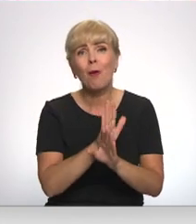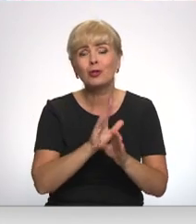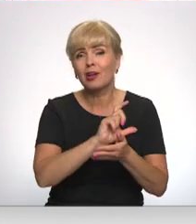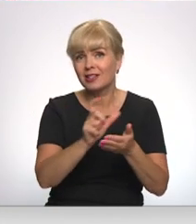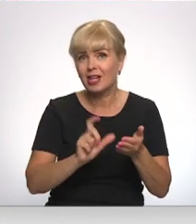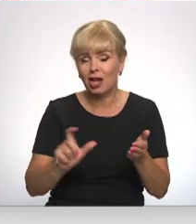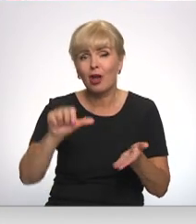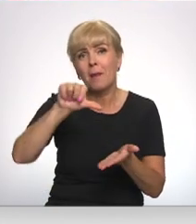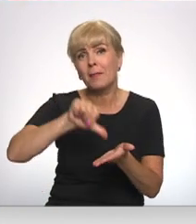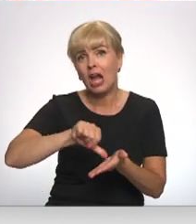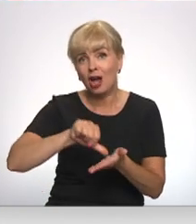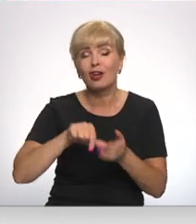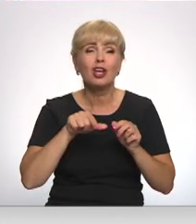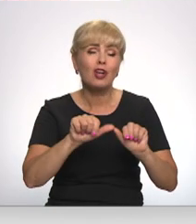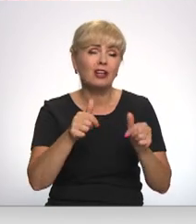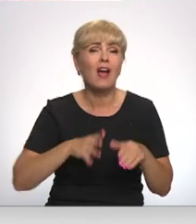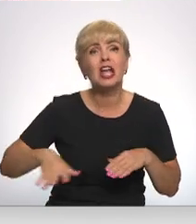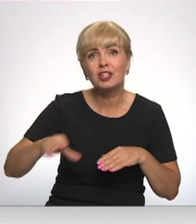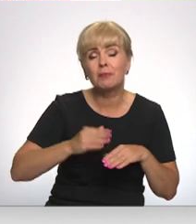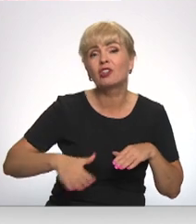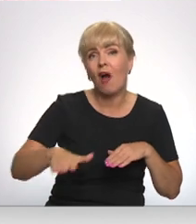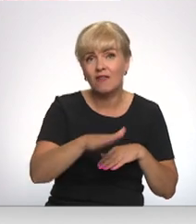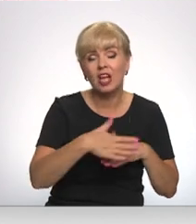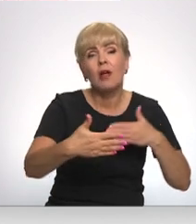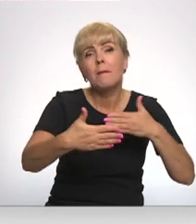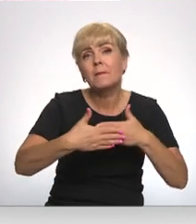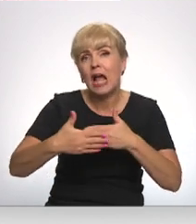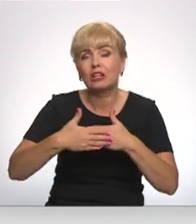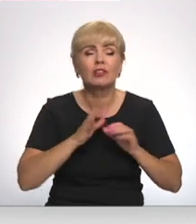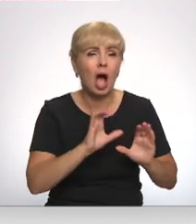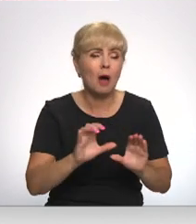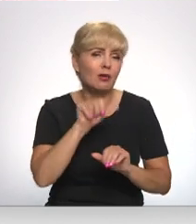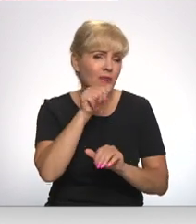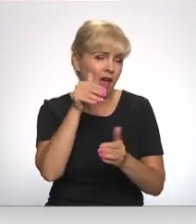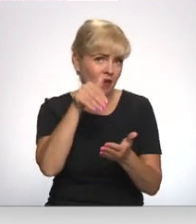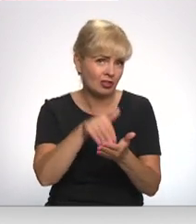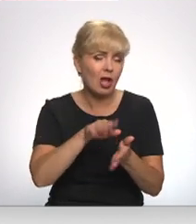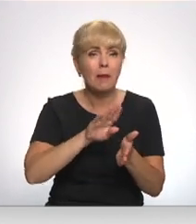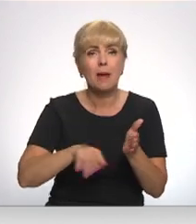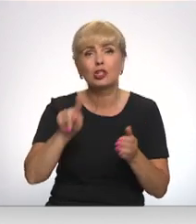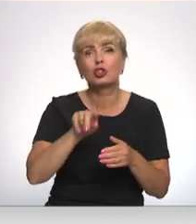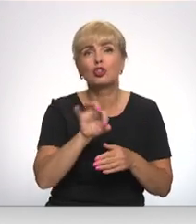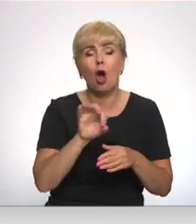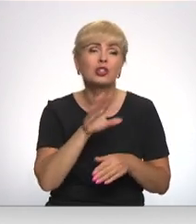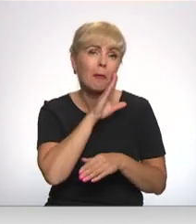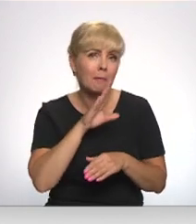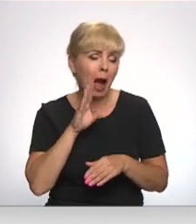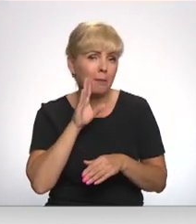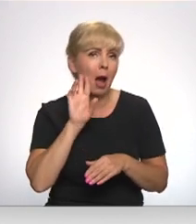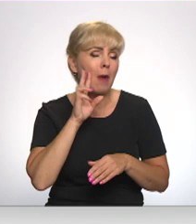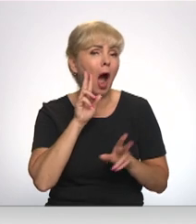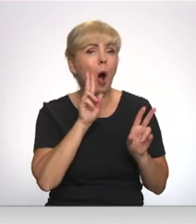dziedāšanas priekšnesumi. Šāda ģimeniskai videi pietuvināta aprūpe nevarētu pastāvēt bez SOS mamām un auklītēm. Tas